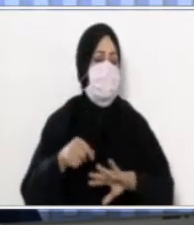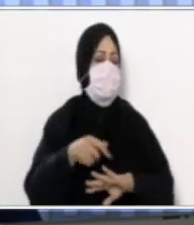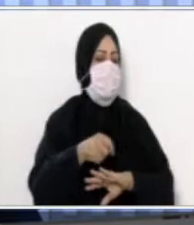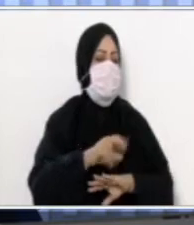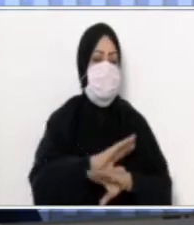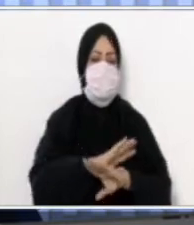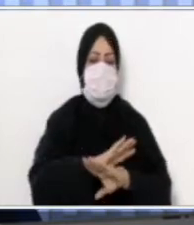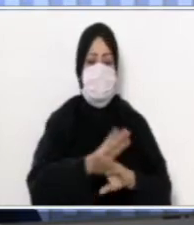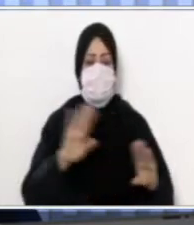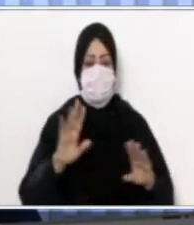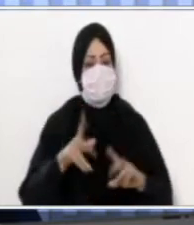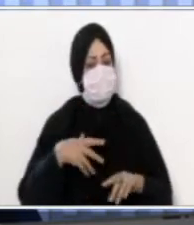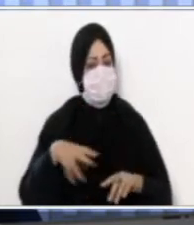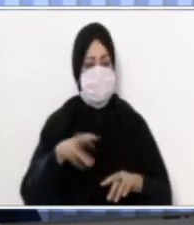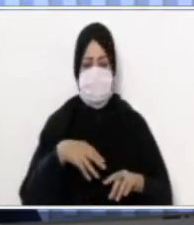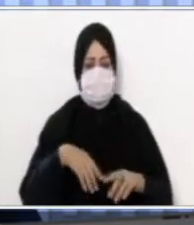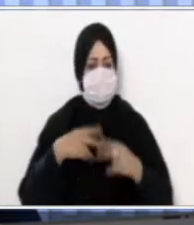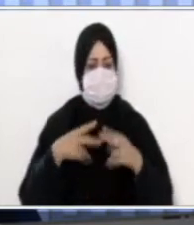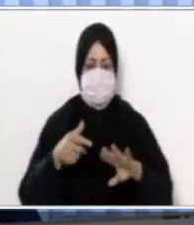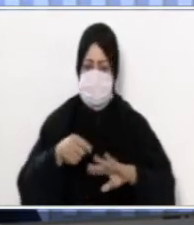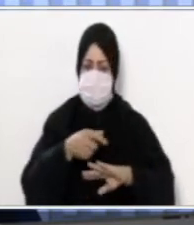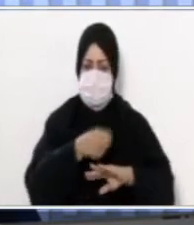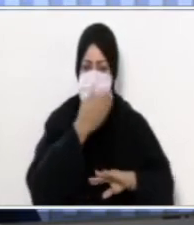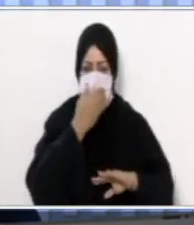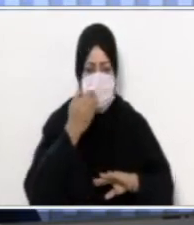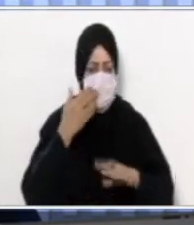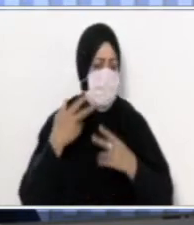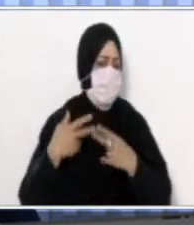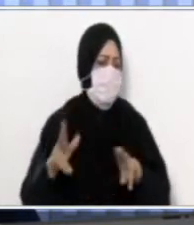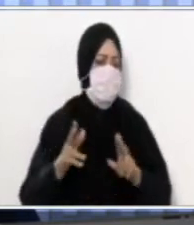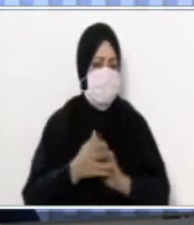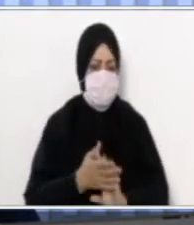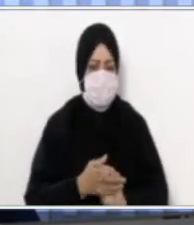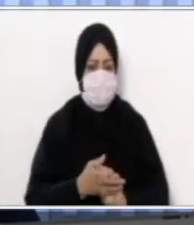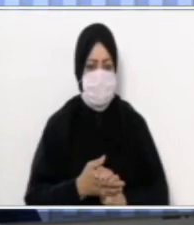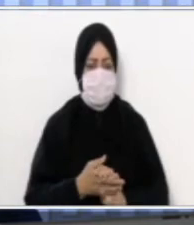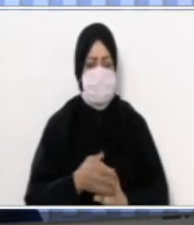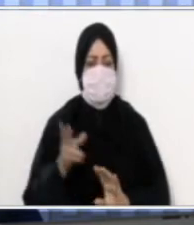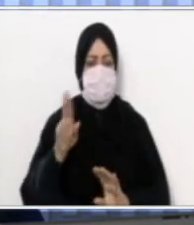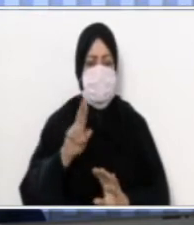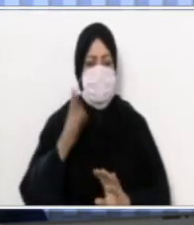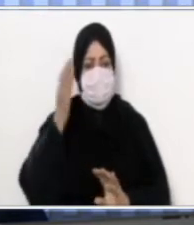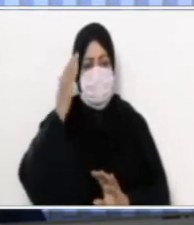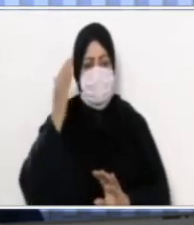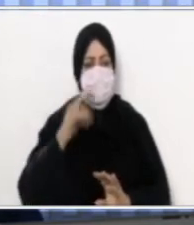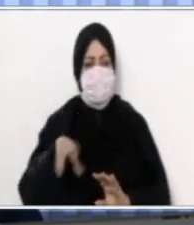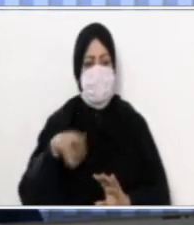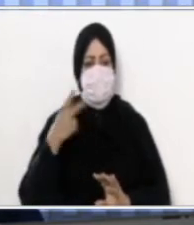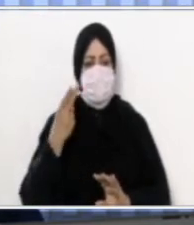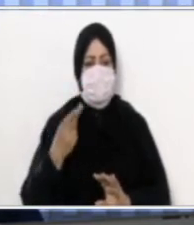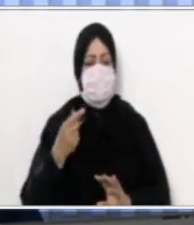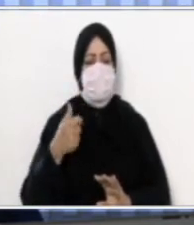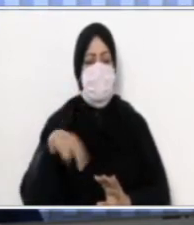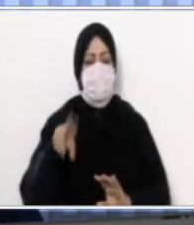يؤثر عليه. الأخ عبد الغفار من طرابلس يسأل عن مشاهدة المسلسلات في